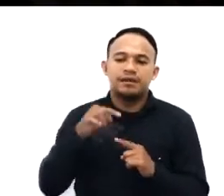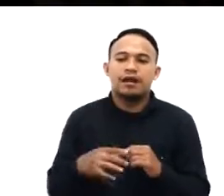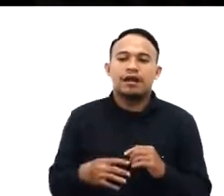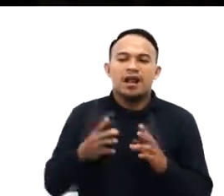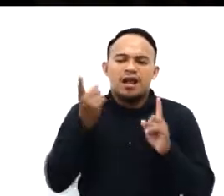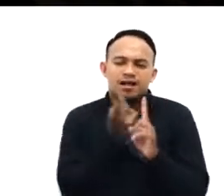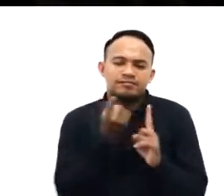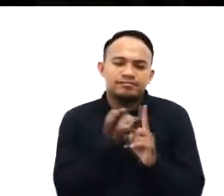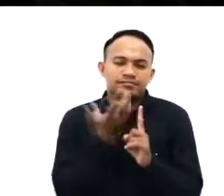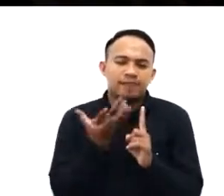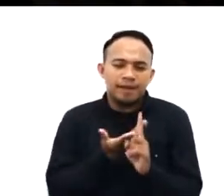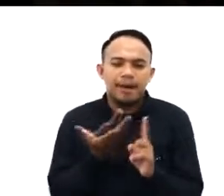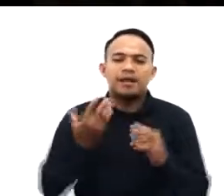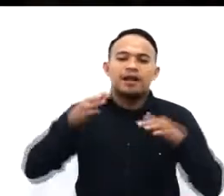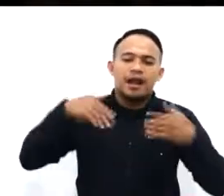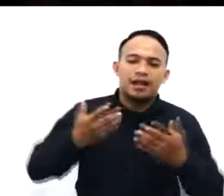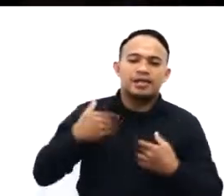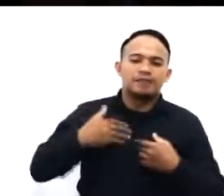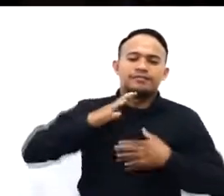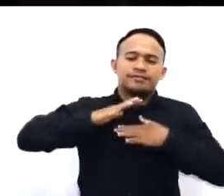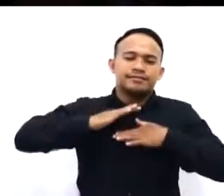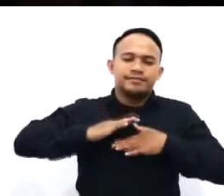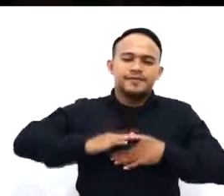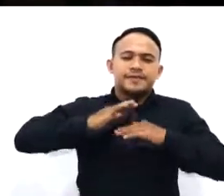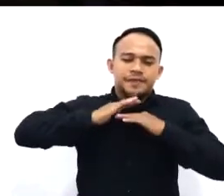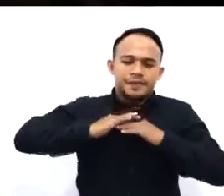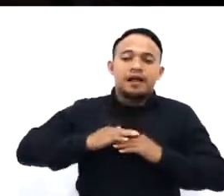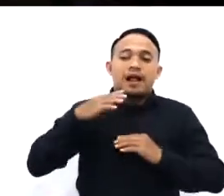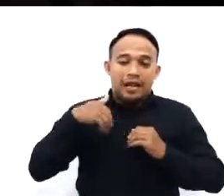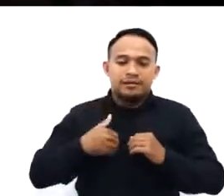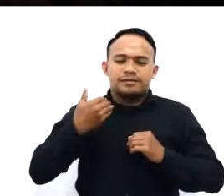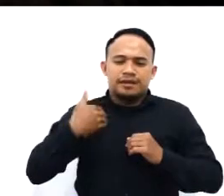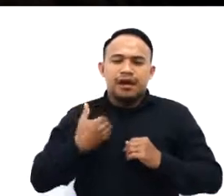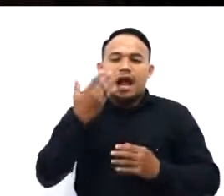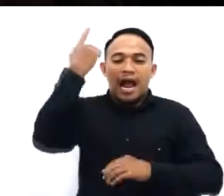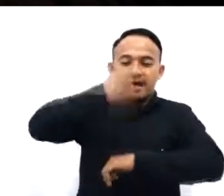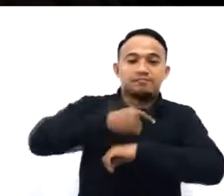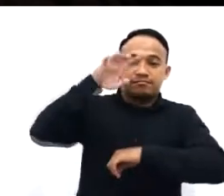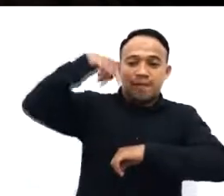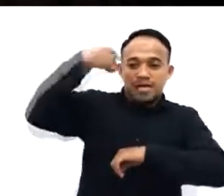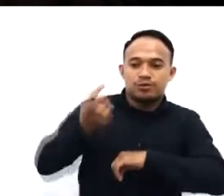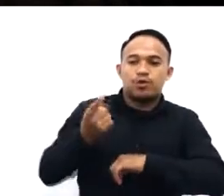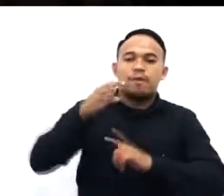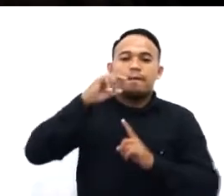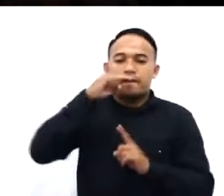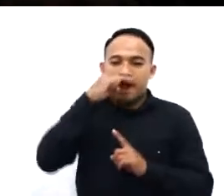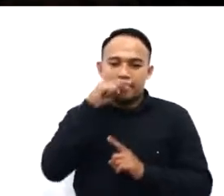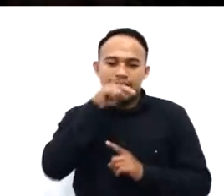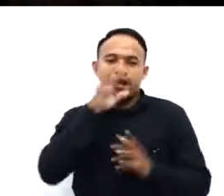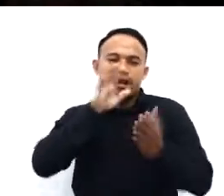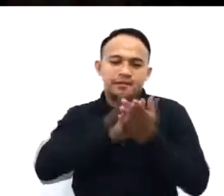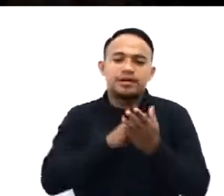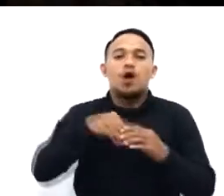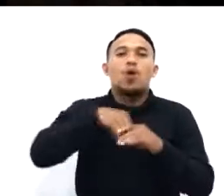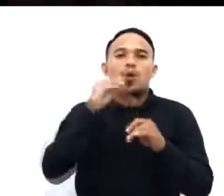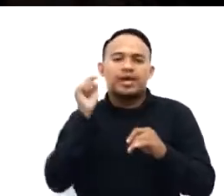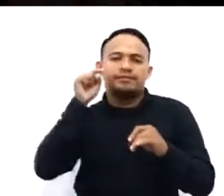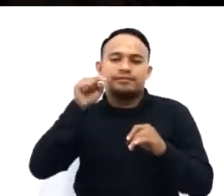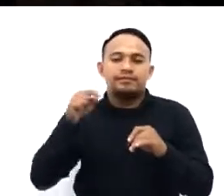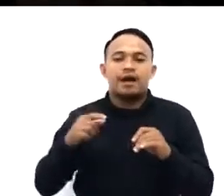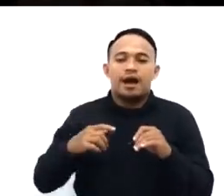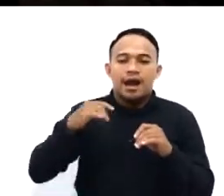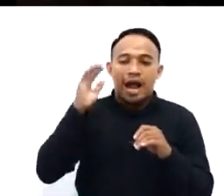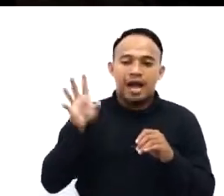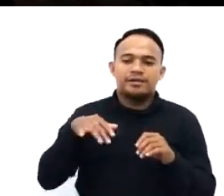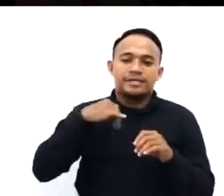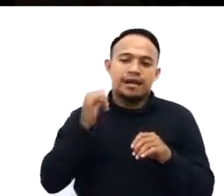30 Desember untuk berlangsung tahun, tetapi syaratnya harus sudah divaksin minimal dosis kedua dan keluarganya